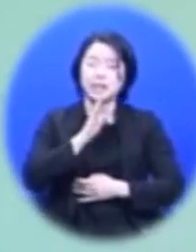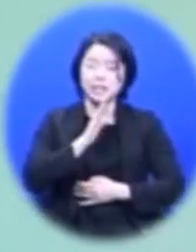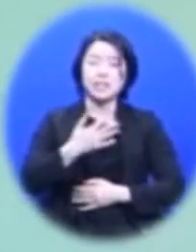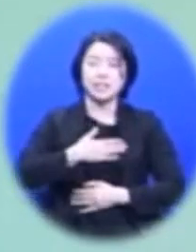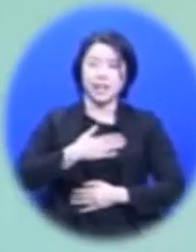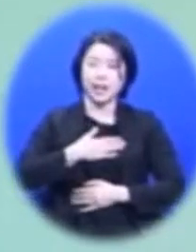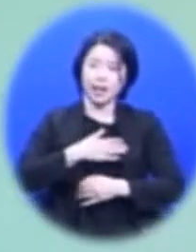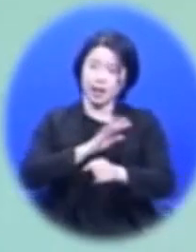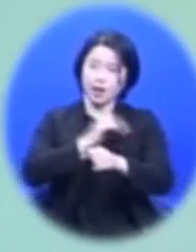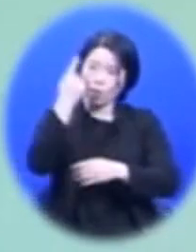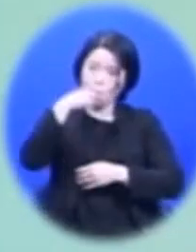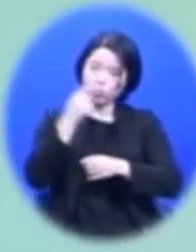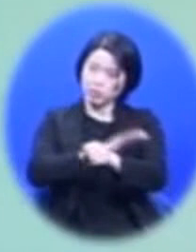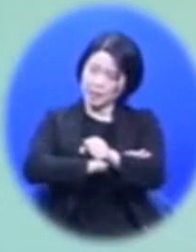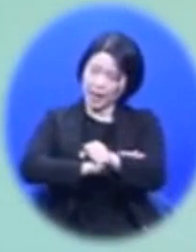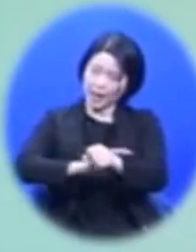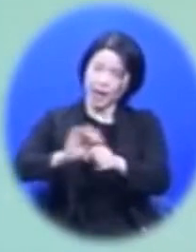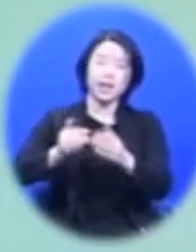자기가 잘생긴 거라는 거예요.